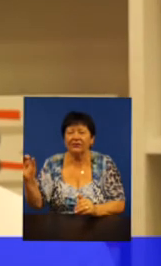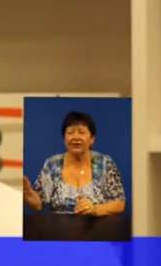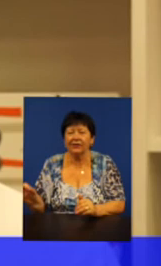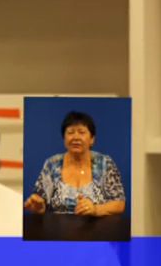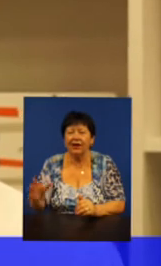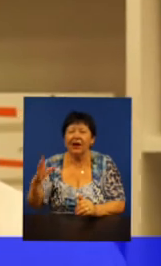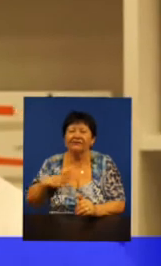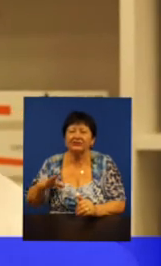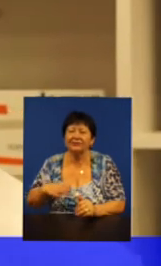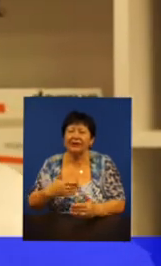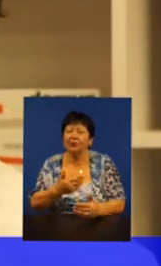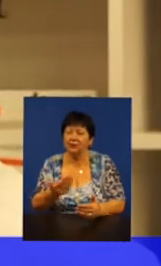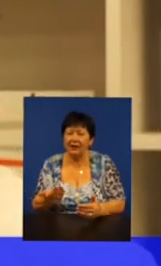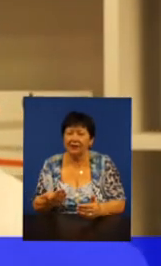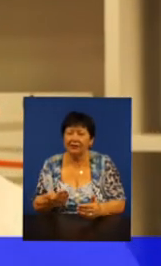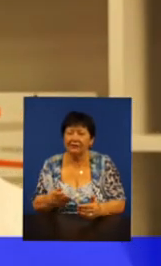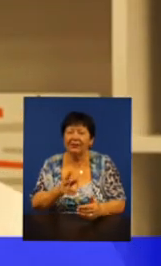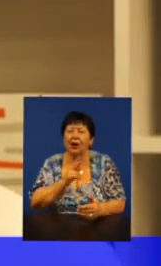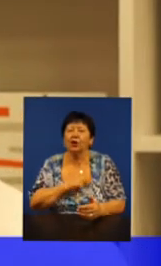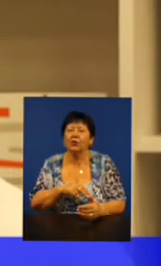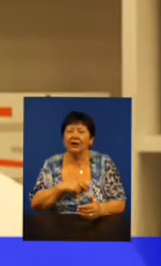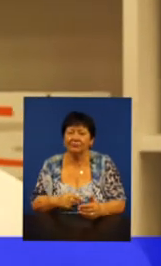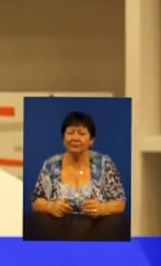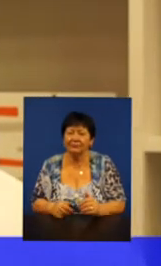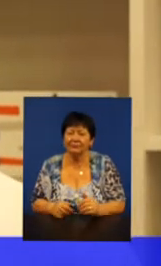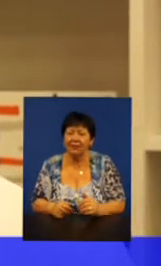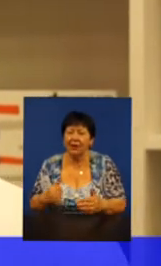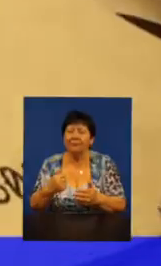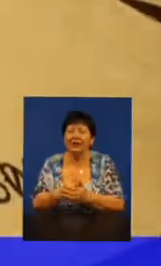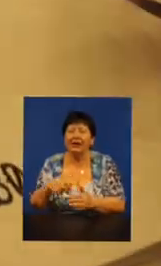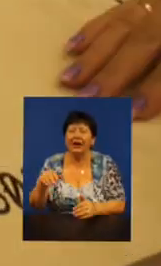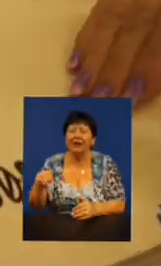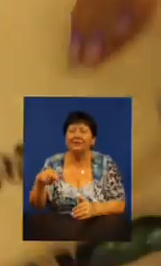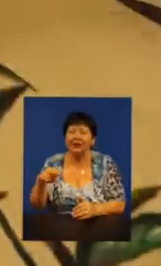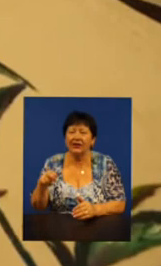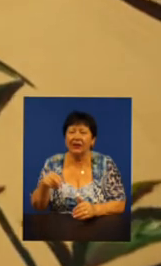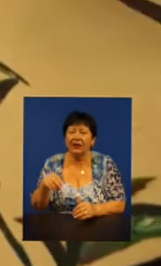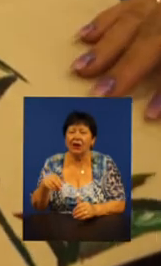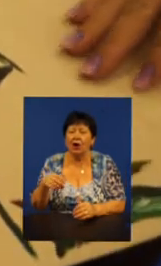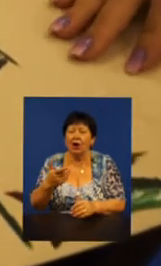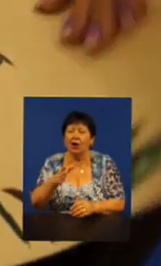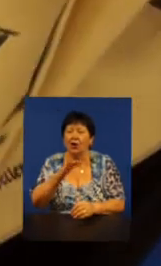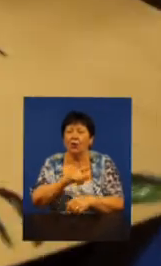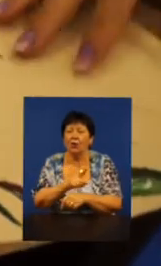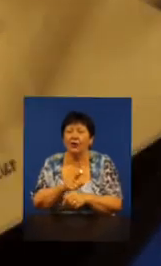Vă așteptăm cu drag, lucrăm de luni până vineri, orele